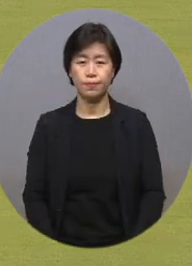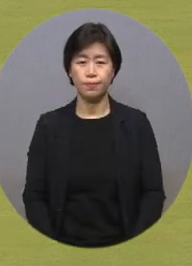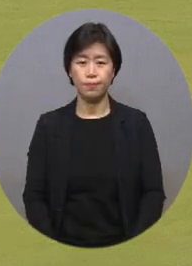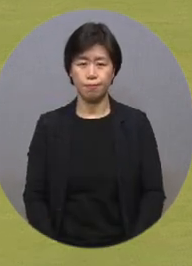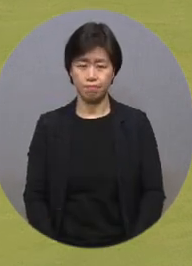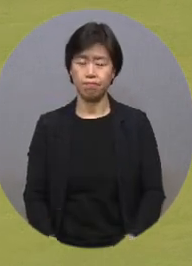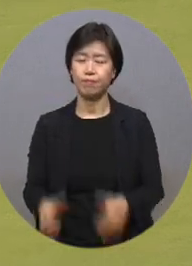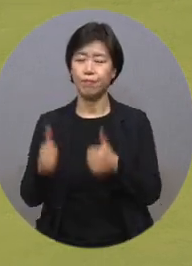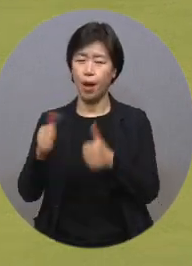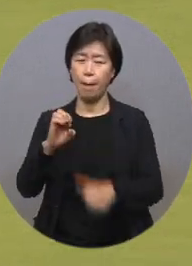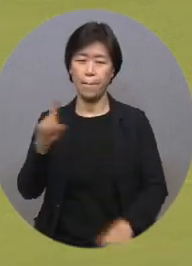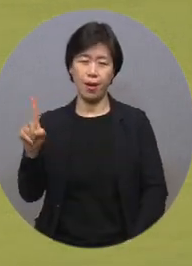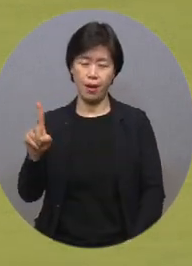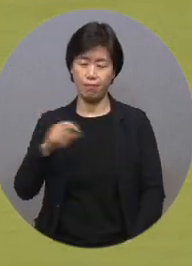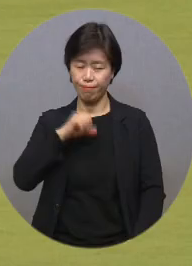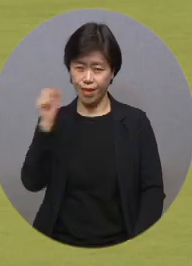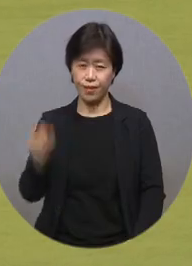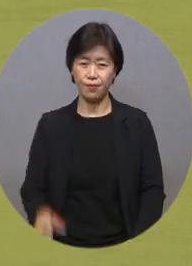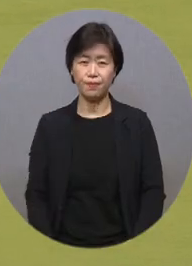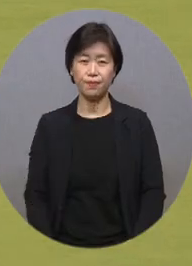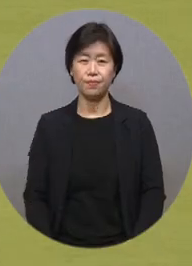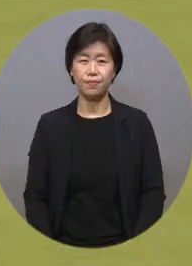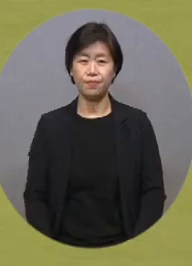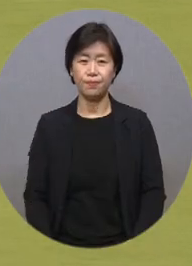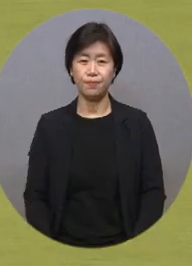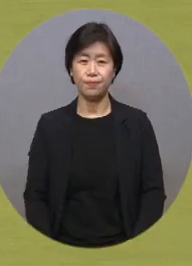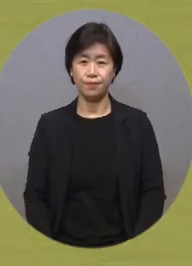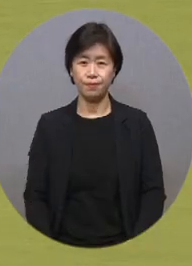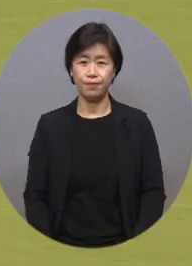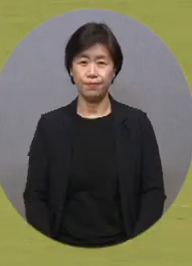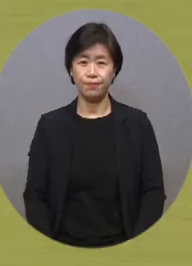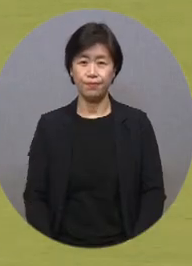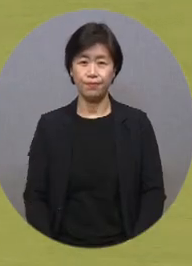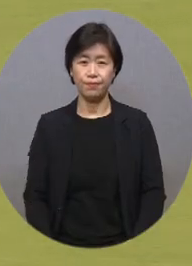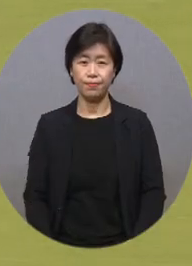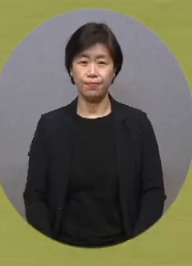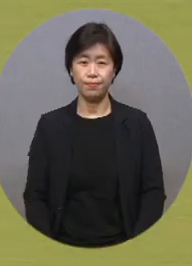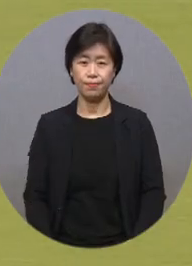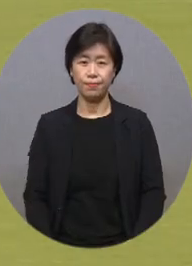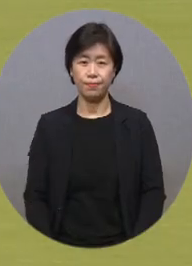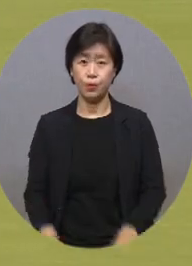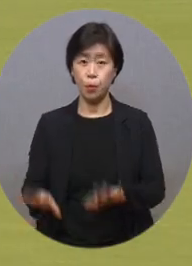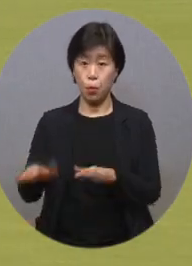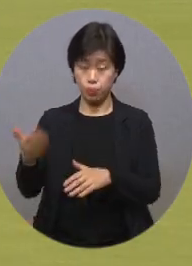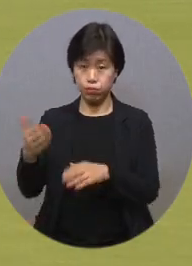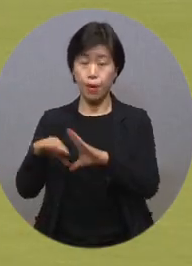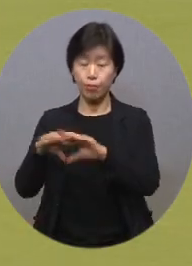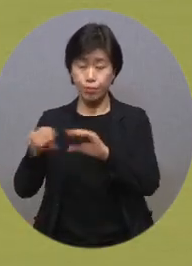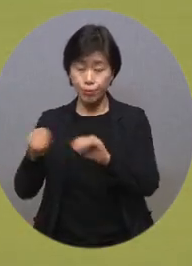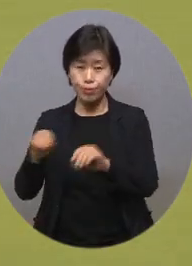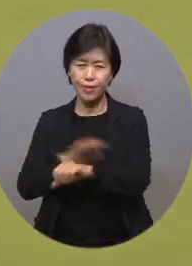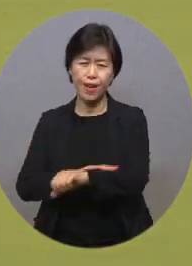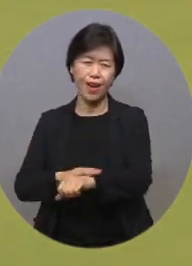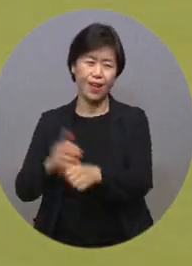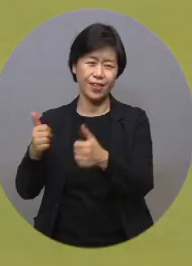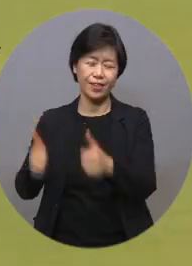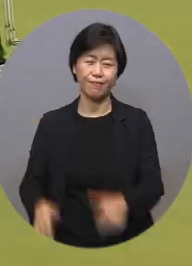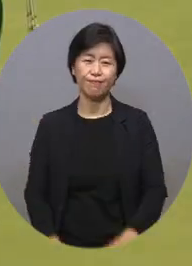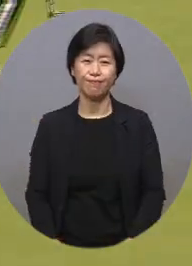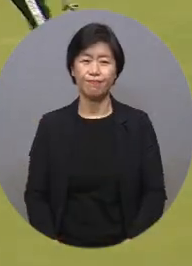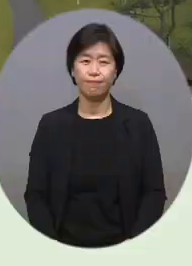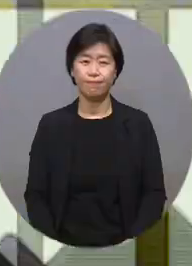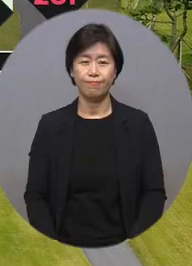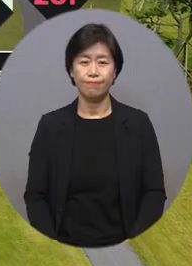나이스! 와! 나이스 파! 나이스 파! 나이스 파! 나이스 파! 아, 진짜 언니 해결사! 파한 거야? 아,